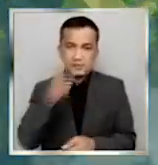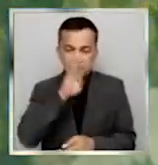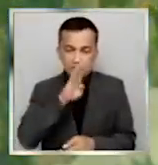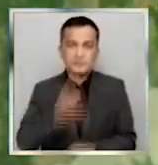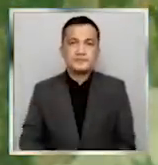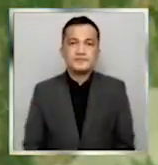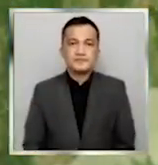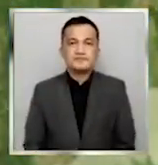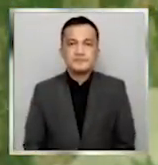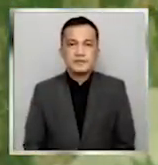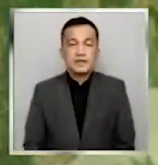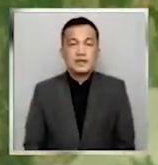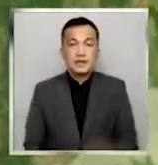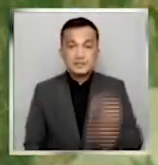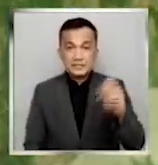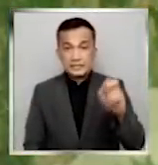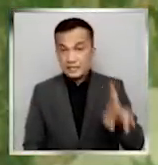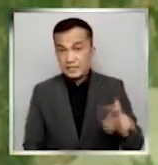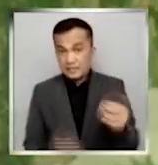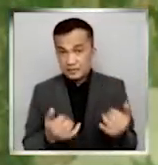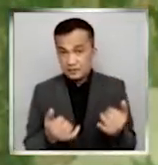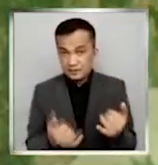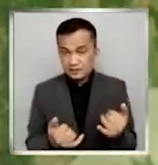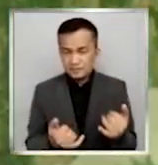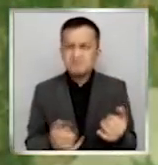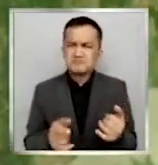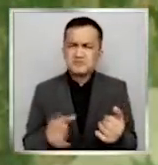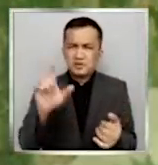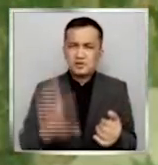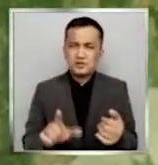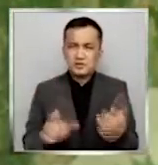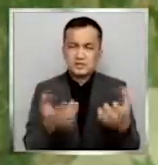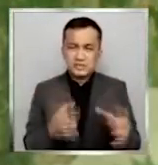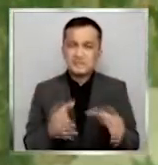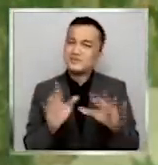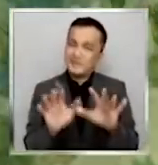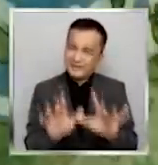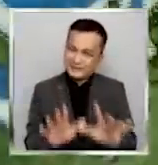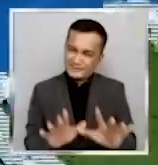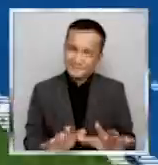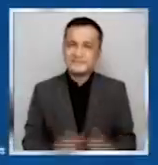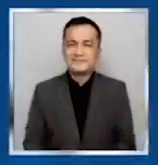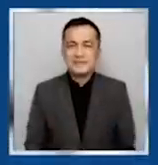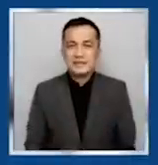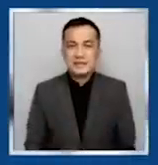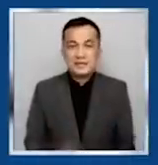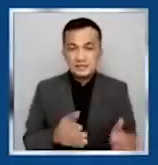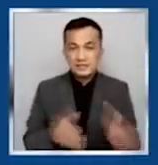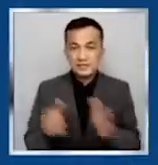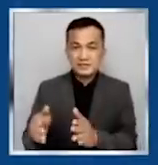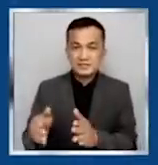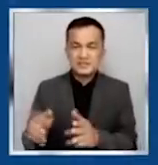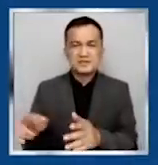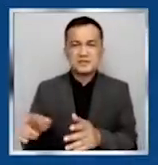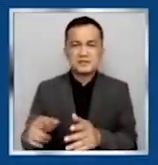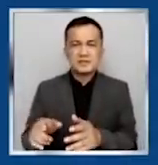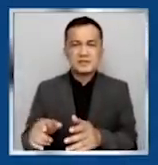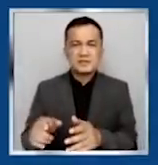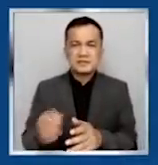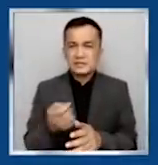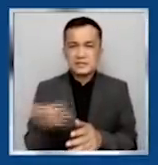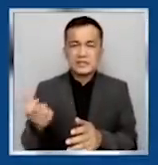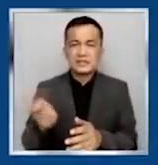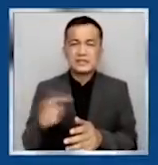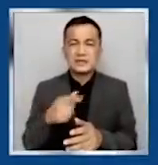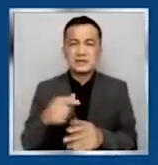Sa Metro Manila, sa ngayon ay mababa naman ang tsansa ng ulan. Samantala, ibinaba na rin ng PAGASA ang babala sa maalong